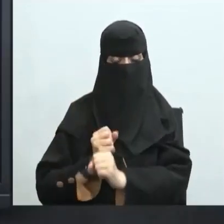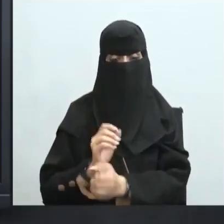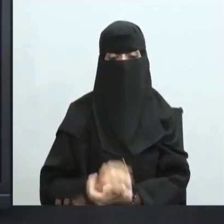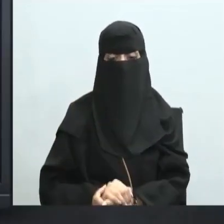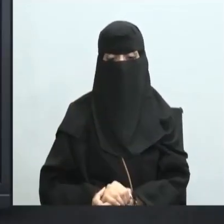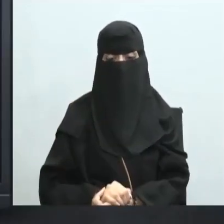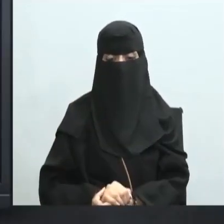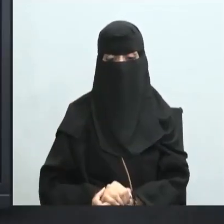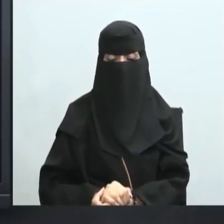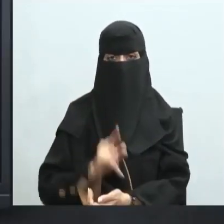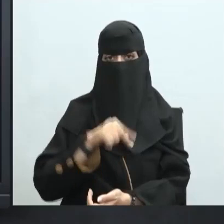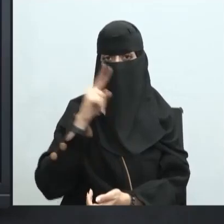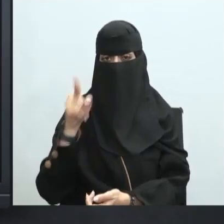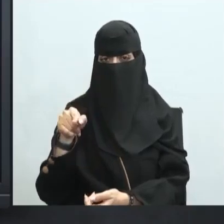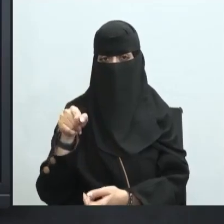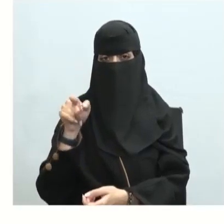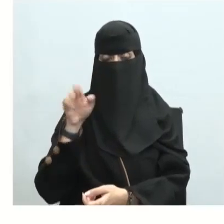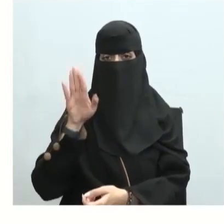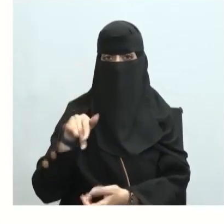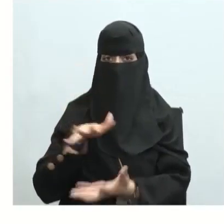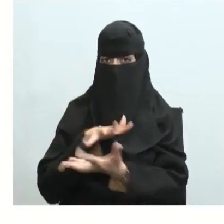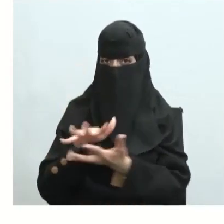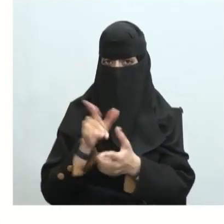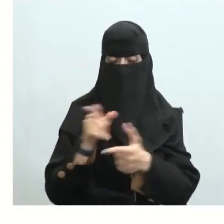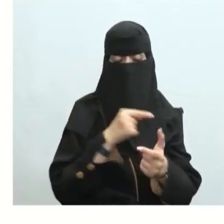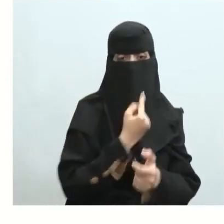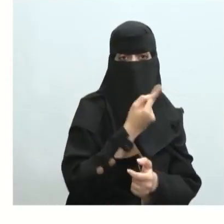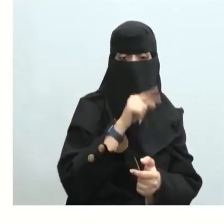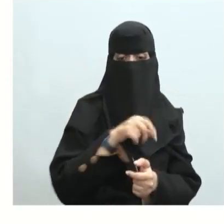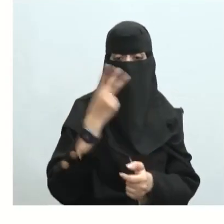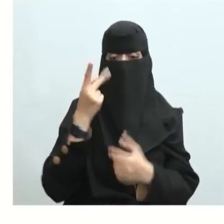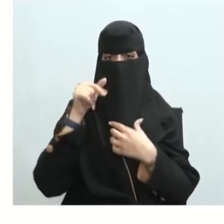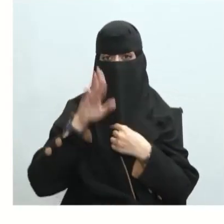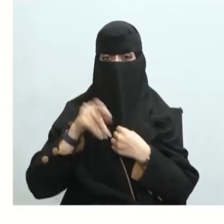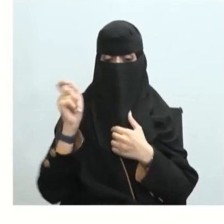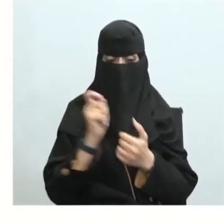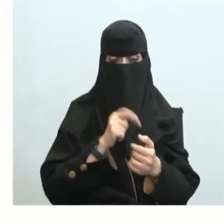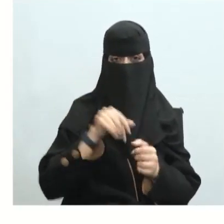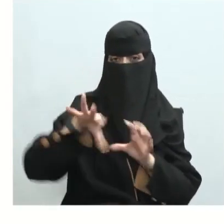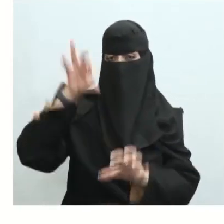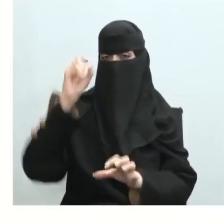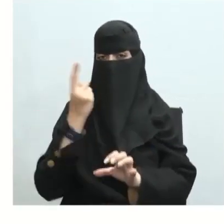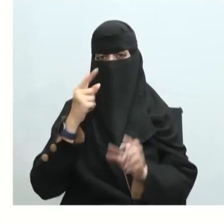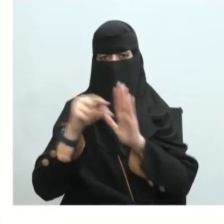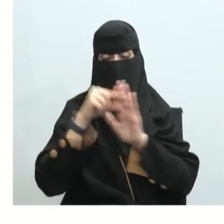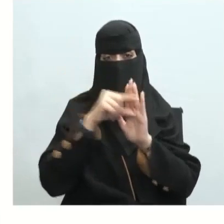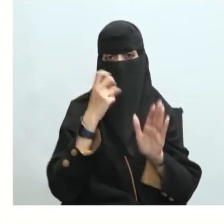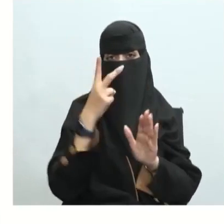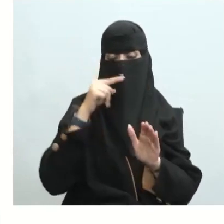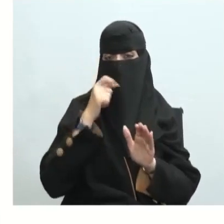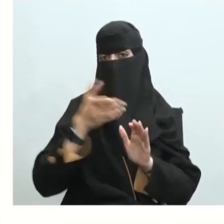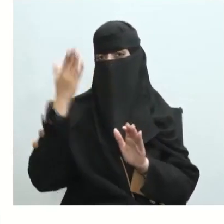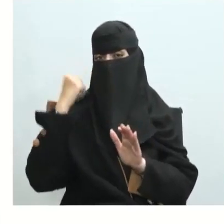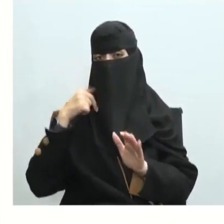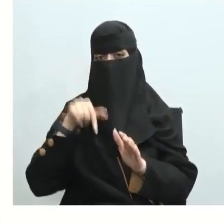جميل هنا في الشكوى وهنا في الطلب اثنان اكتب احد الموضوعين اكتب الموضوع السابق اما